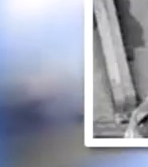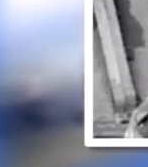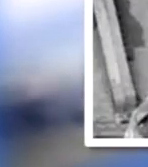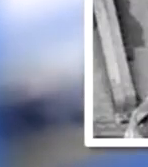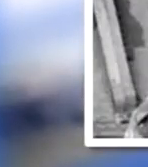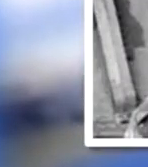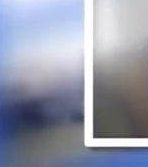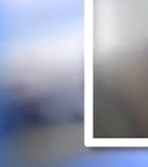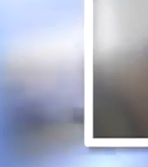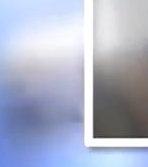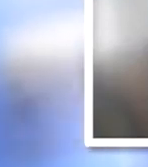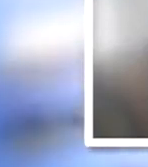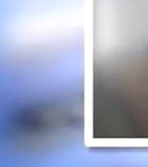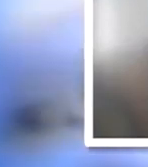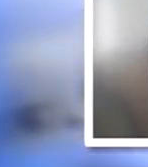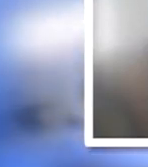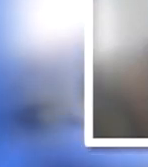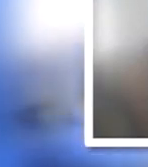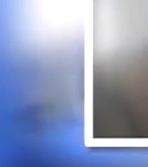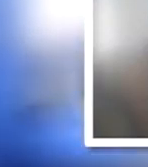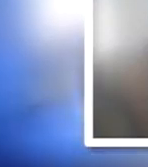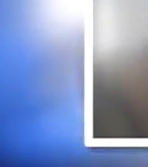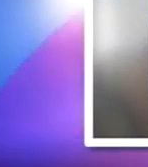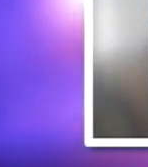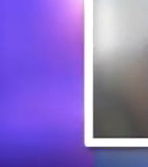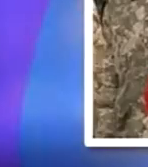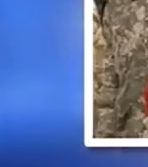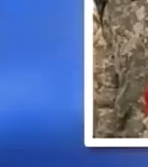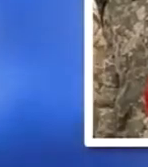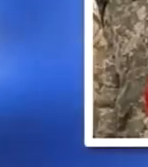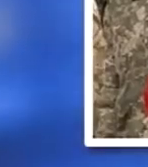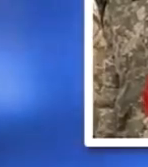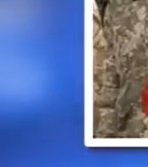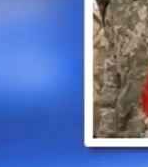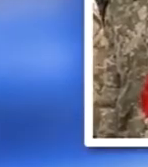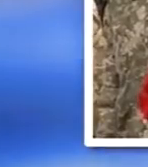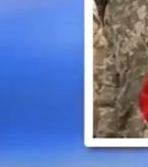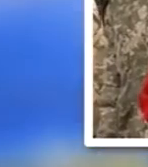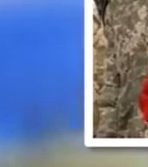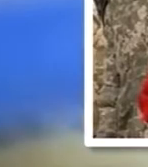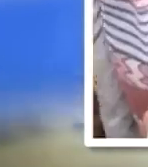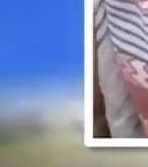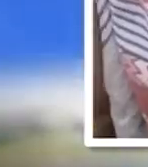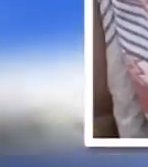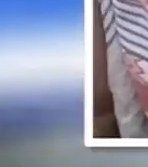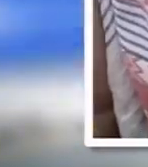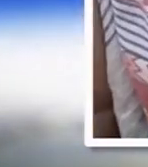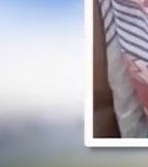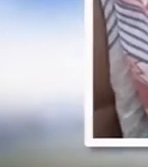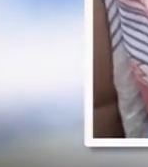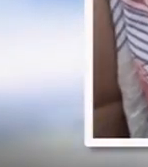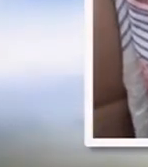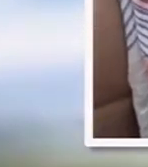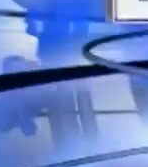Загиблого військовослужбовця 44-ї окремої артилерійської бригади Володимира Єгоренка посмертно нагородили орденом «За мужність